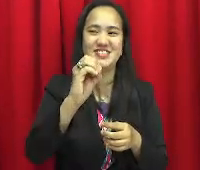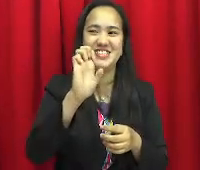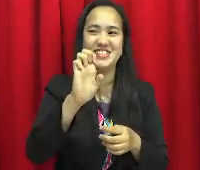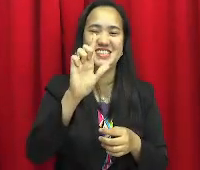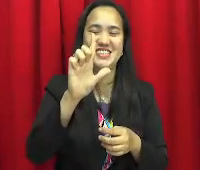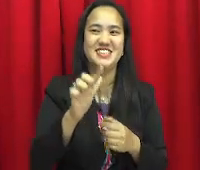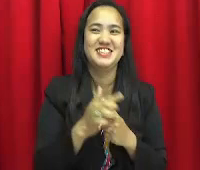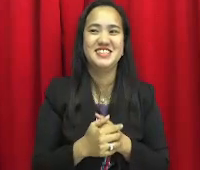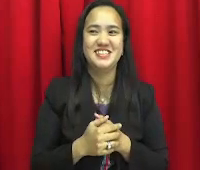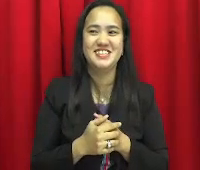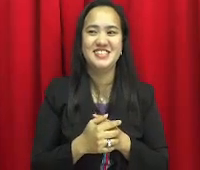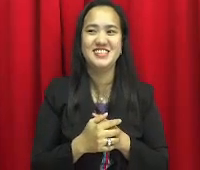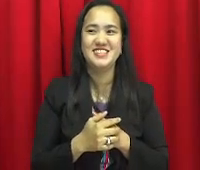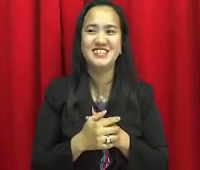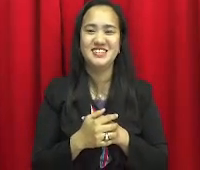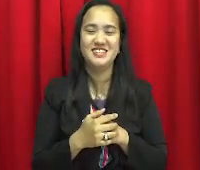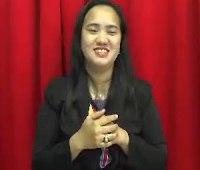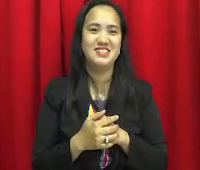Noel, nasaan ka?